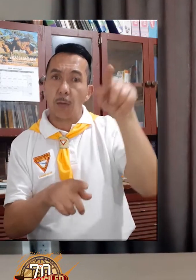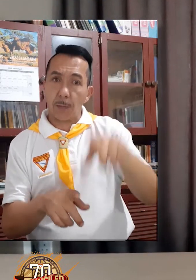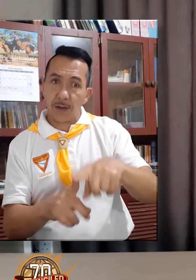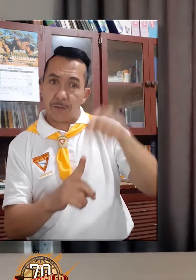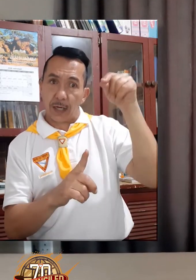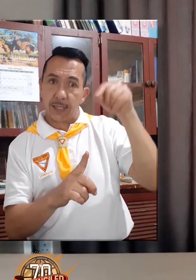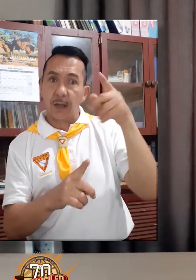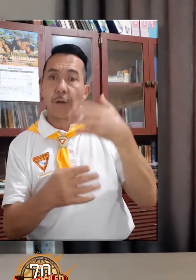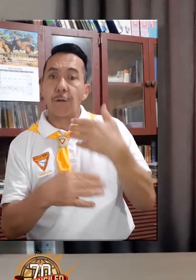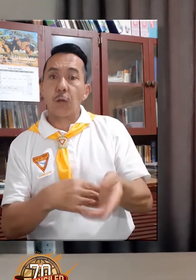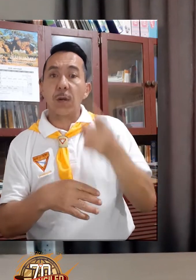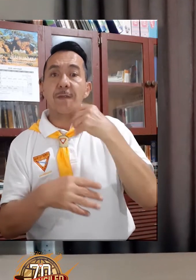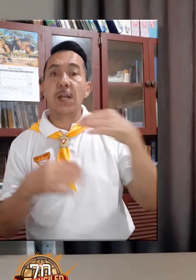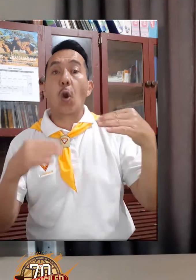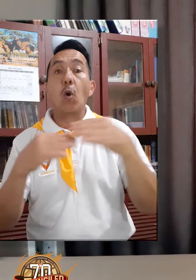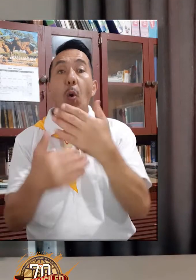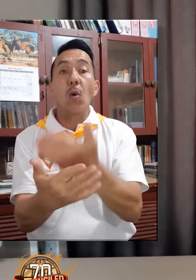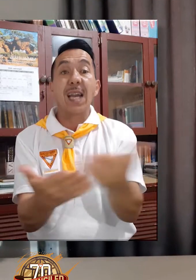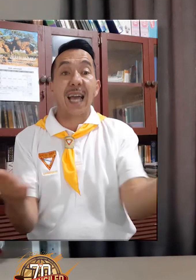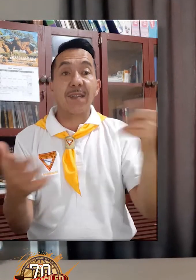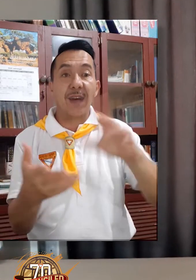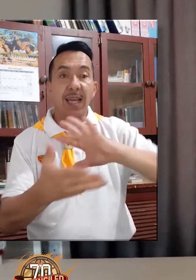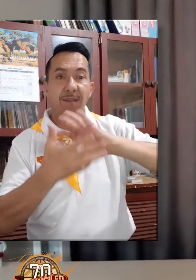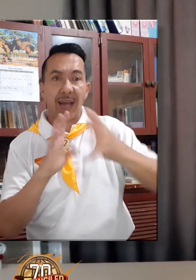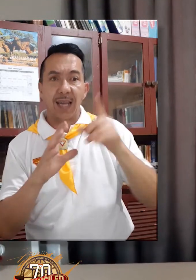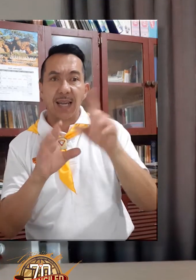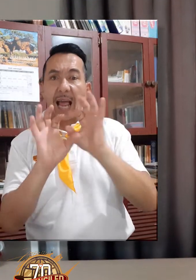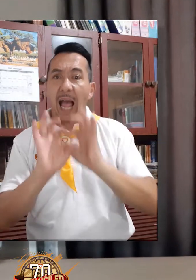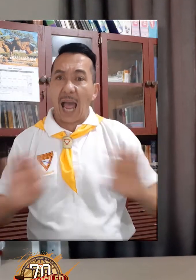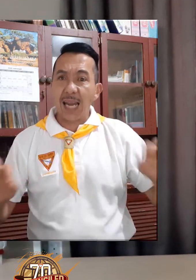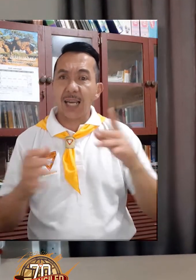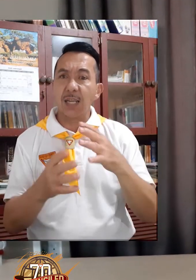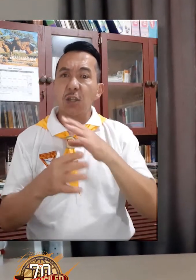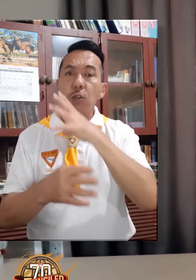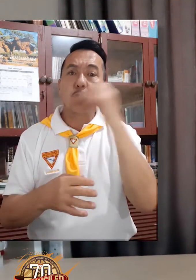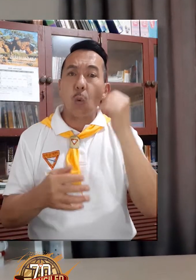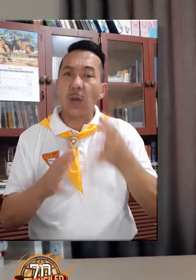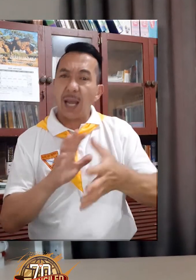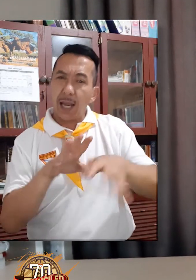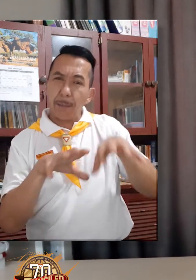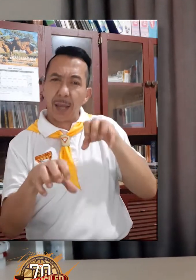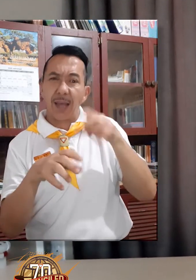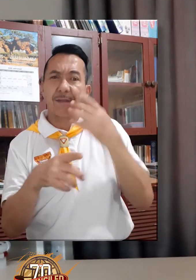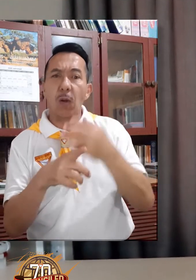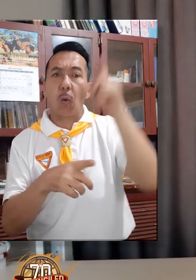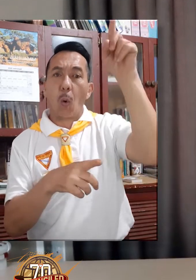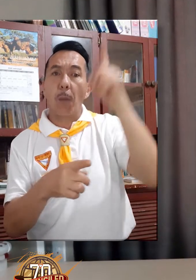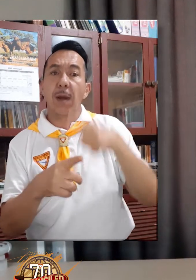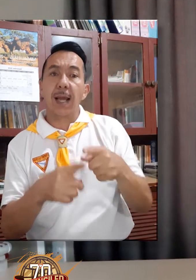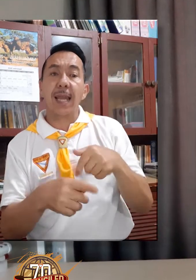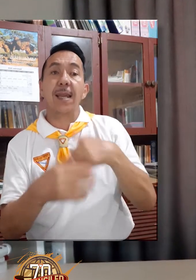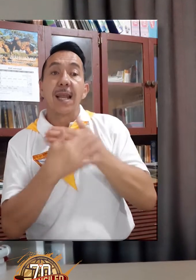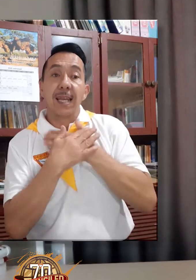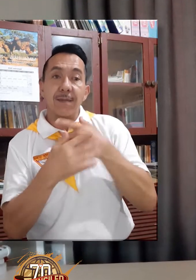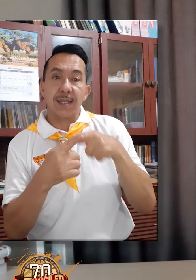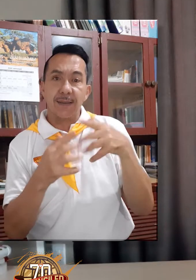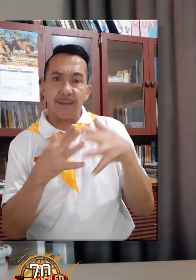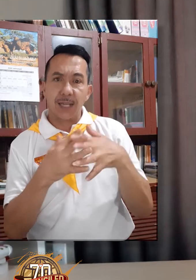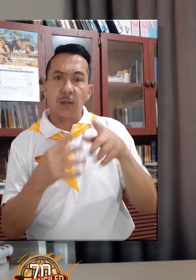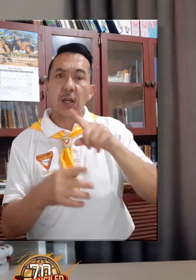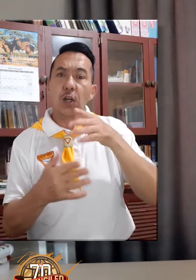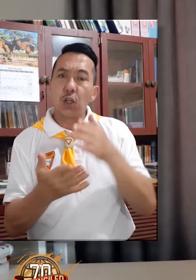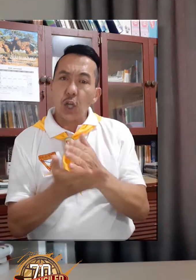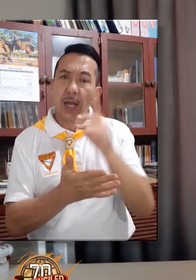hom uitverkies het voor die grondlegging van die wêreld om heilig en sonder gebrek vir hom in liefde te wees,